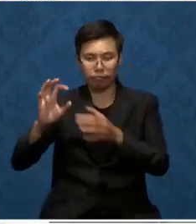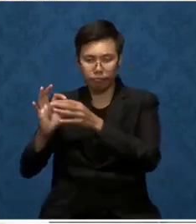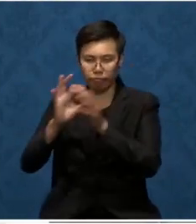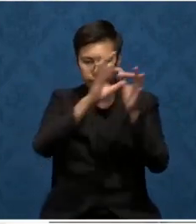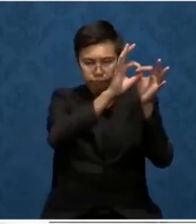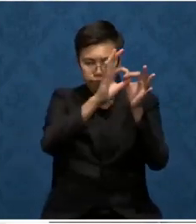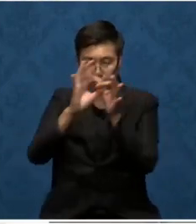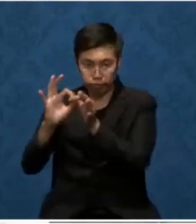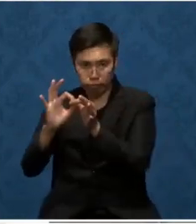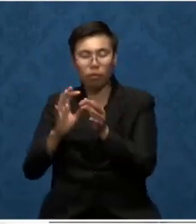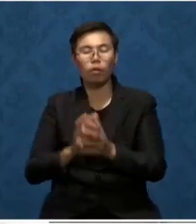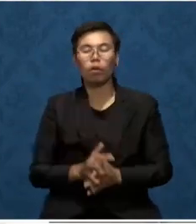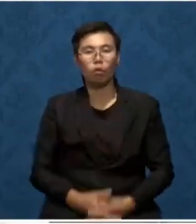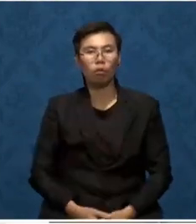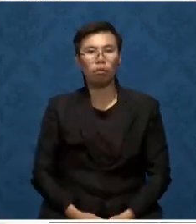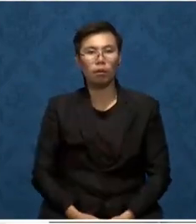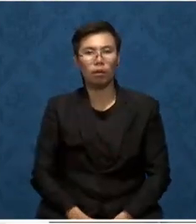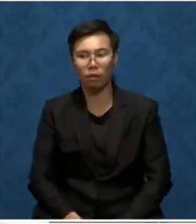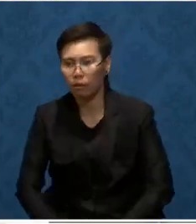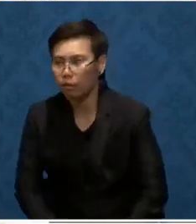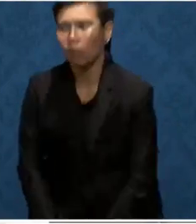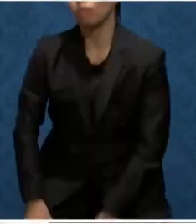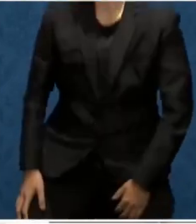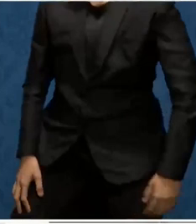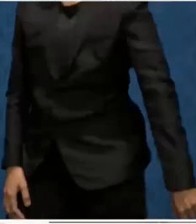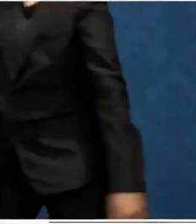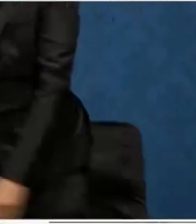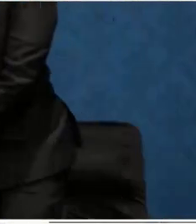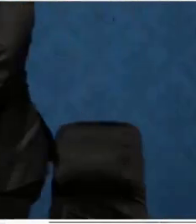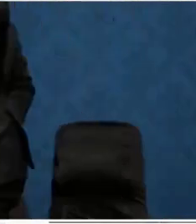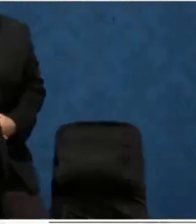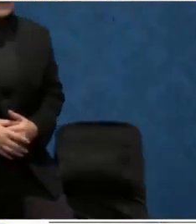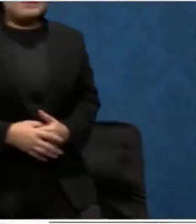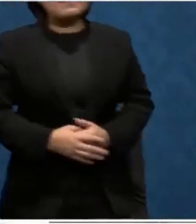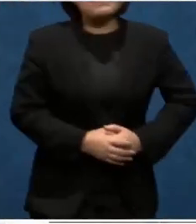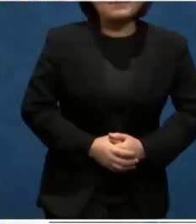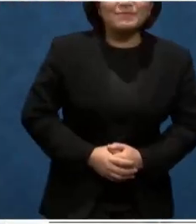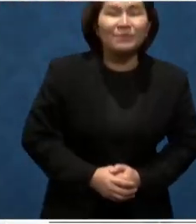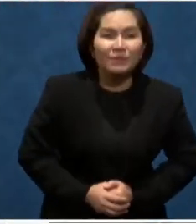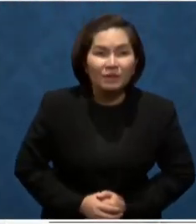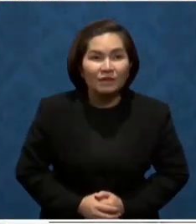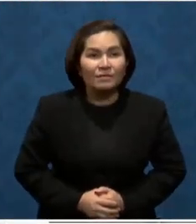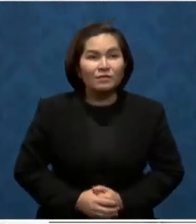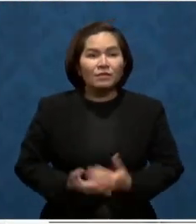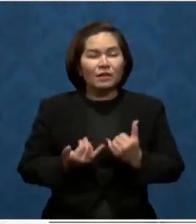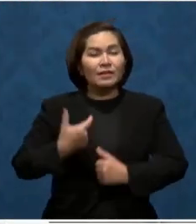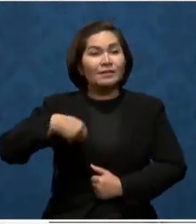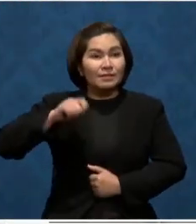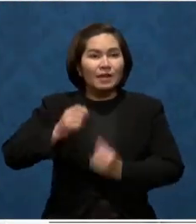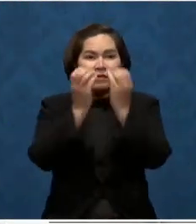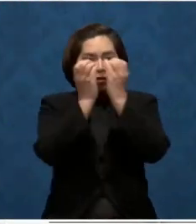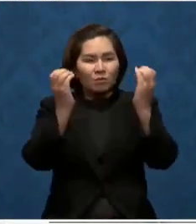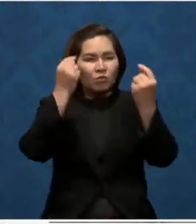ท่านประธานที่เคารพครับในการที่ศาลรัฐธรรมนูญได้ให้ความสำคัญ